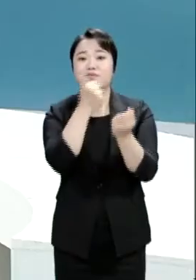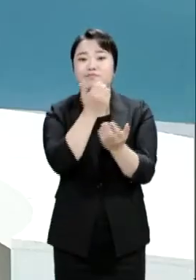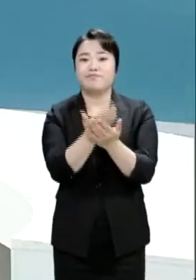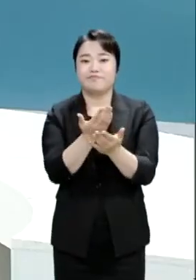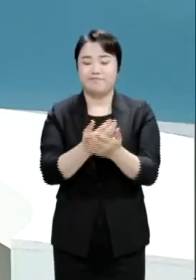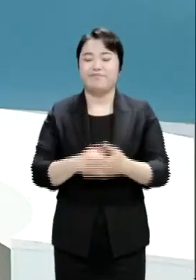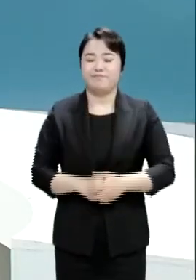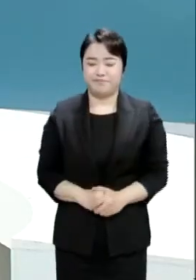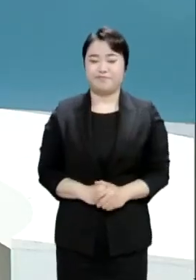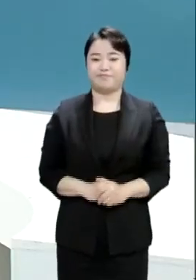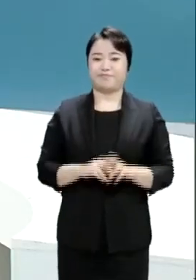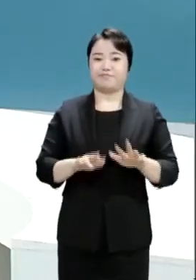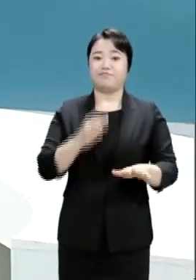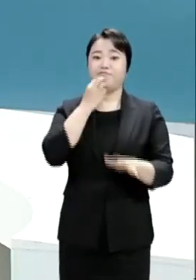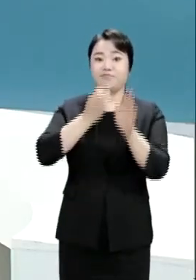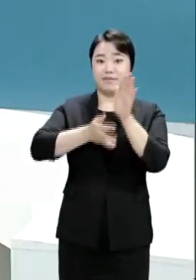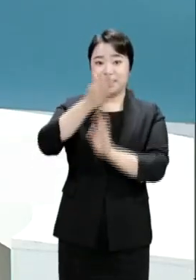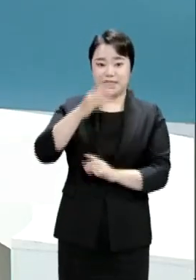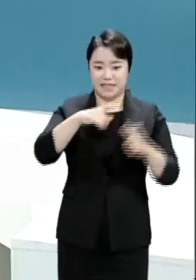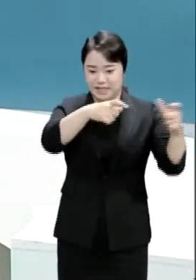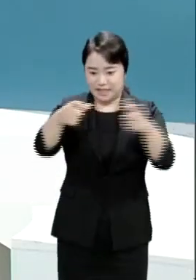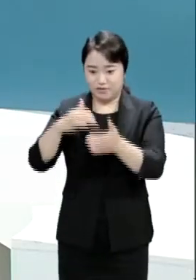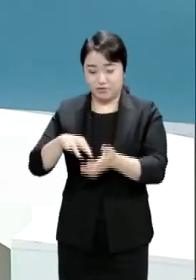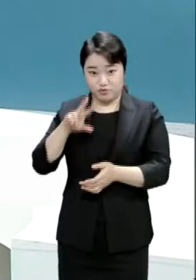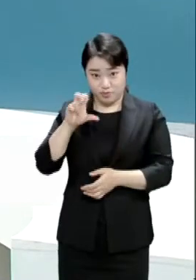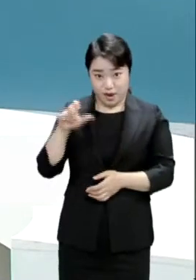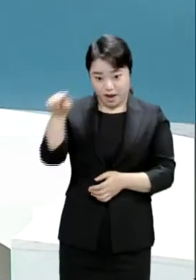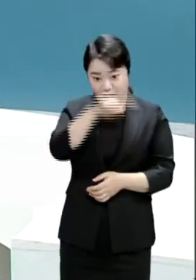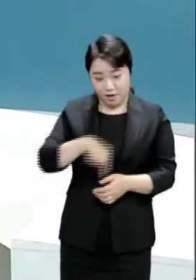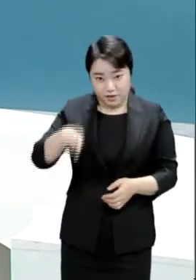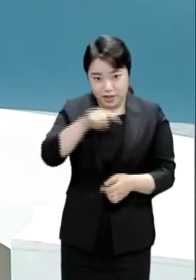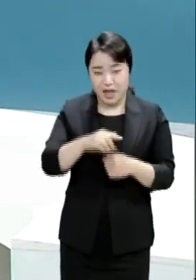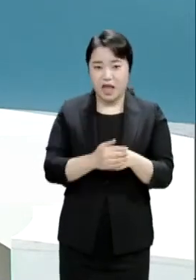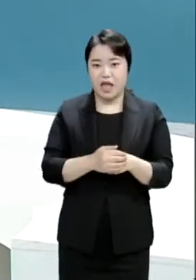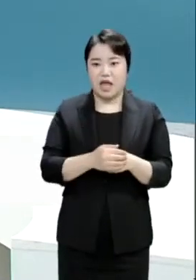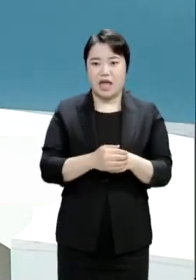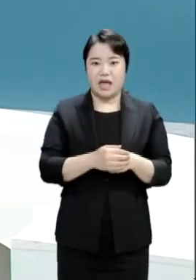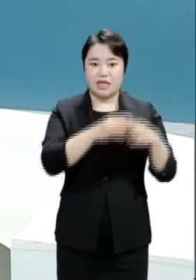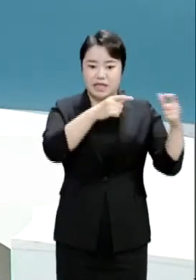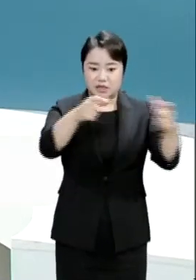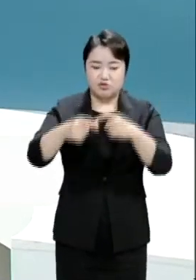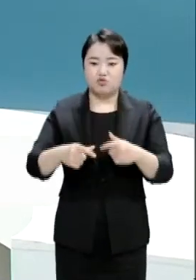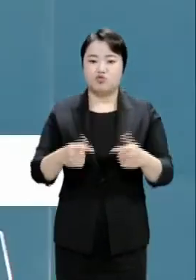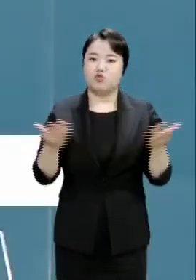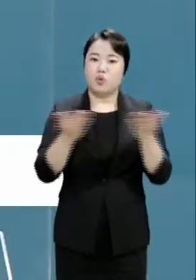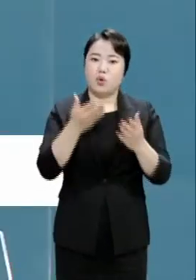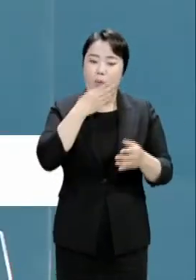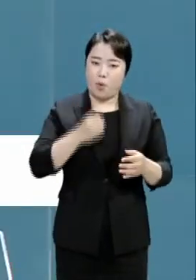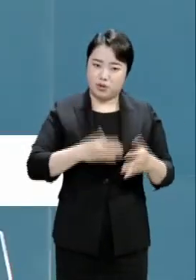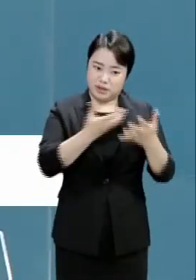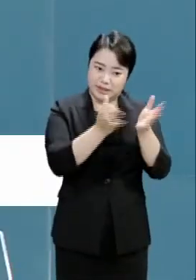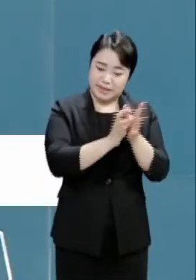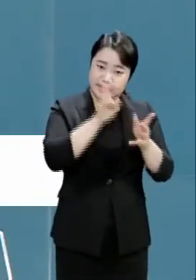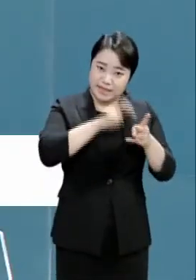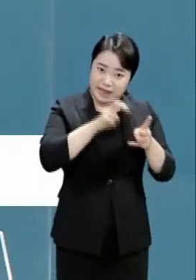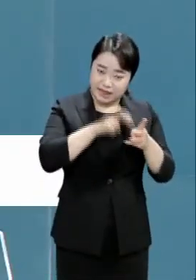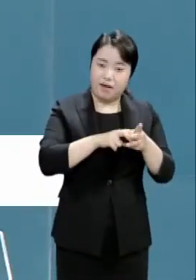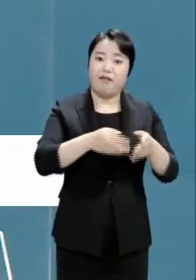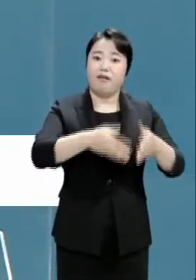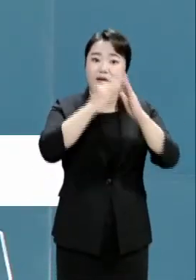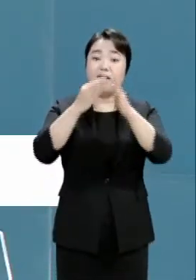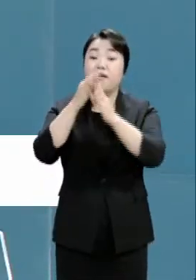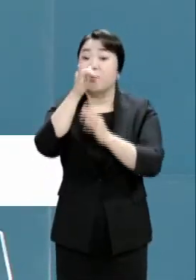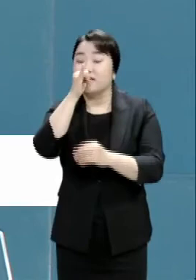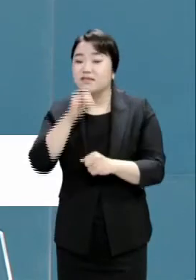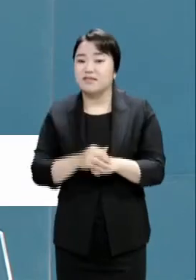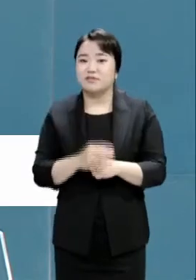그 서울 시내 25개 자치구 중에 자치구 노동복지센터가 20곳에 설치가 돼 있고 한 개가 올해 아마 오픈할 예정인데요. 이